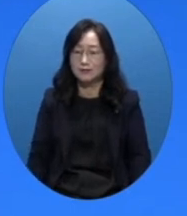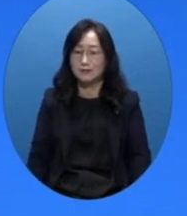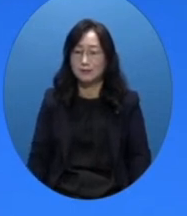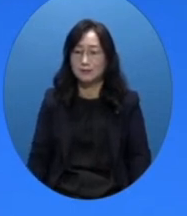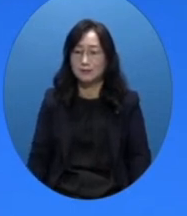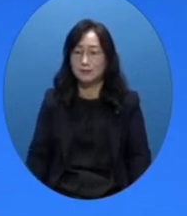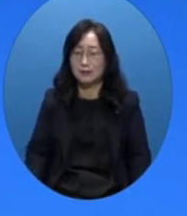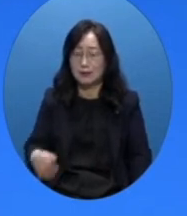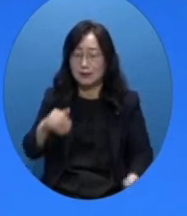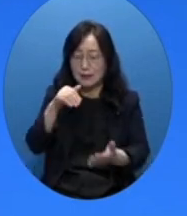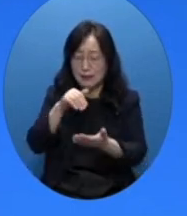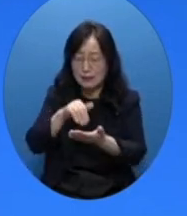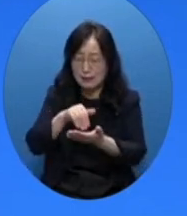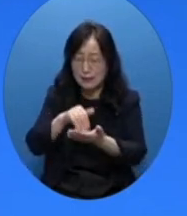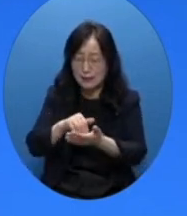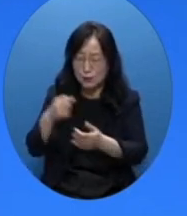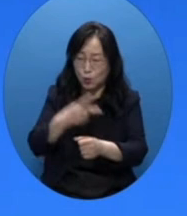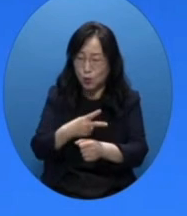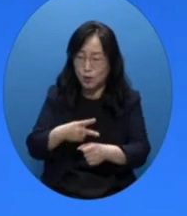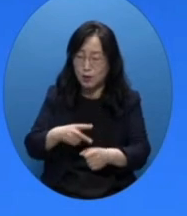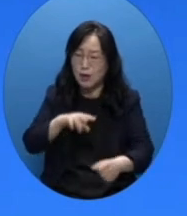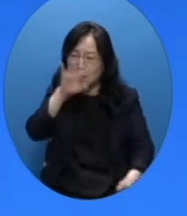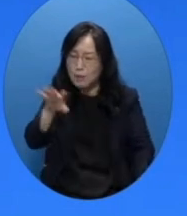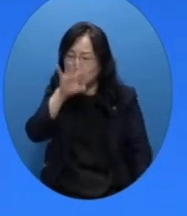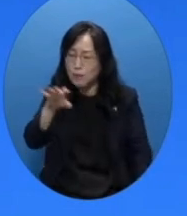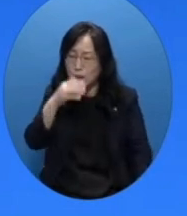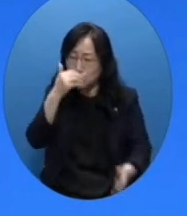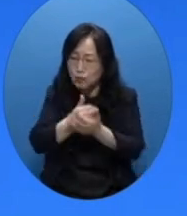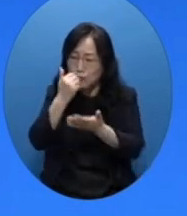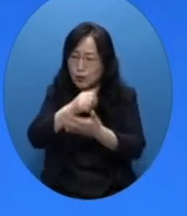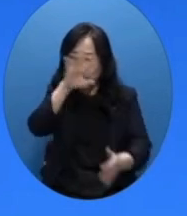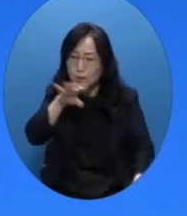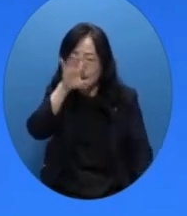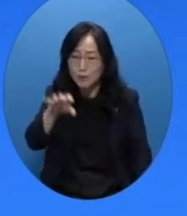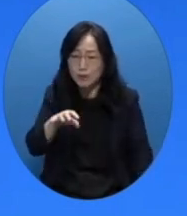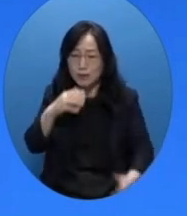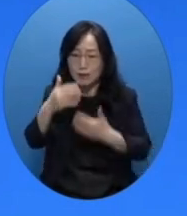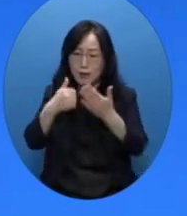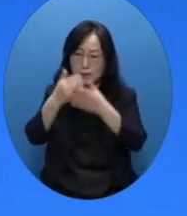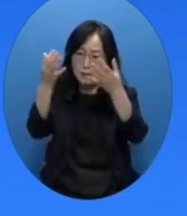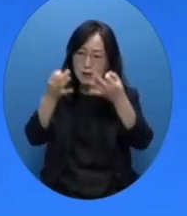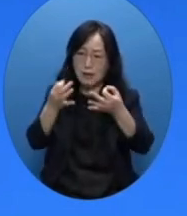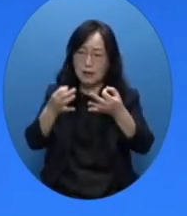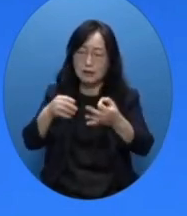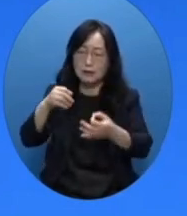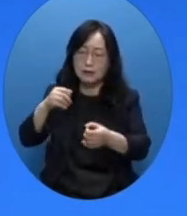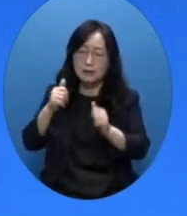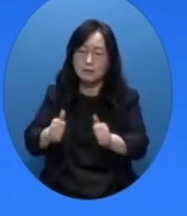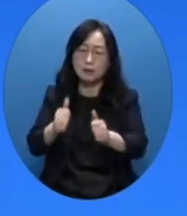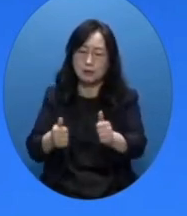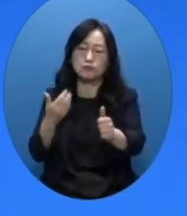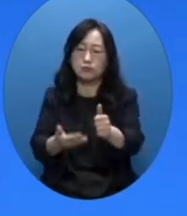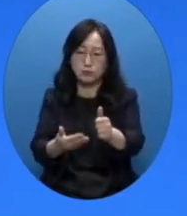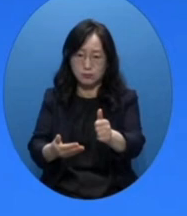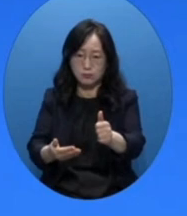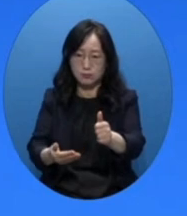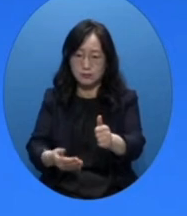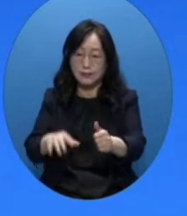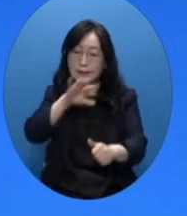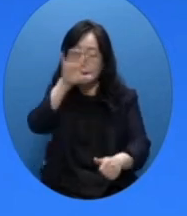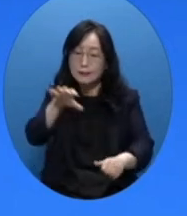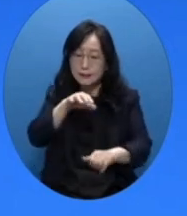뉘우치고 또 잘못하고 또 잘못하면 우리에게 하나님의 큰 심판이 임할 것입니다. 뉘우치는